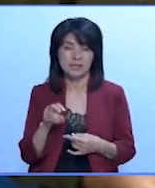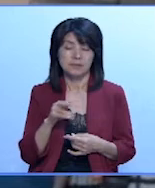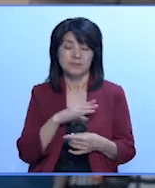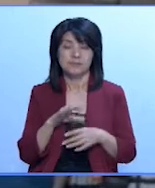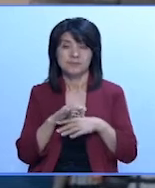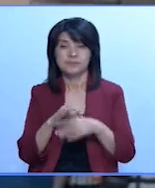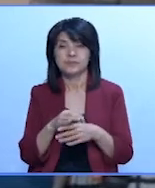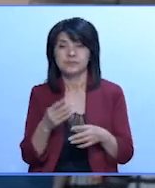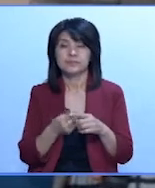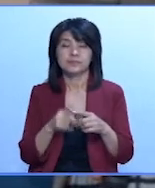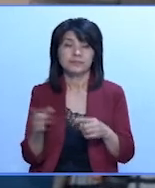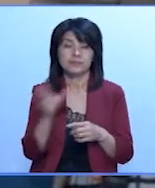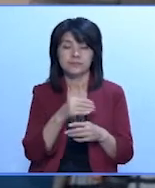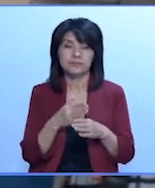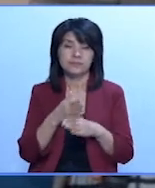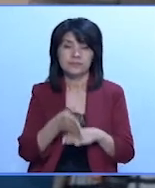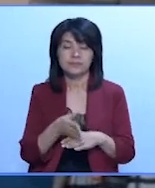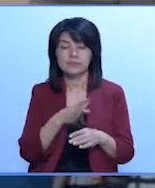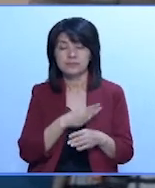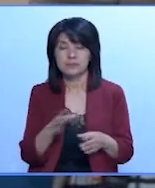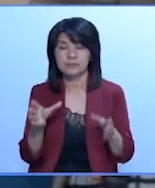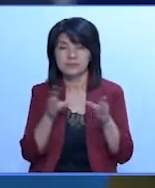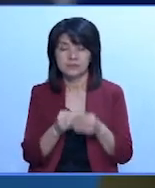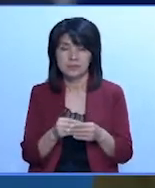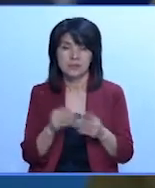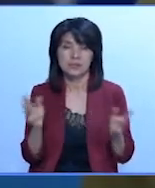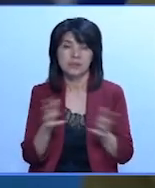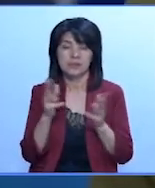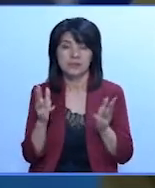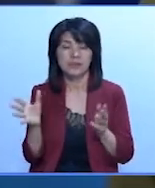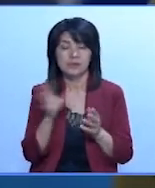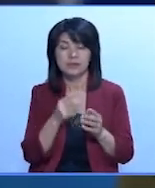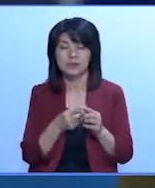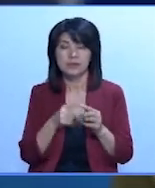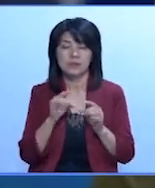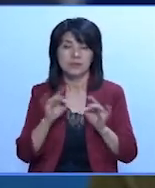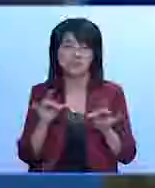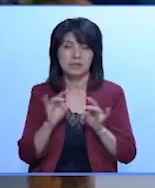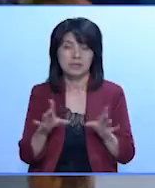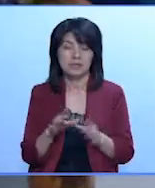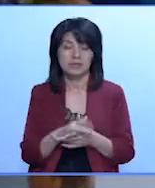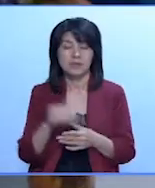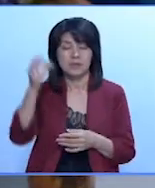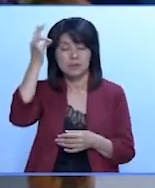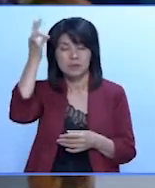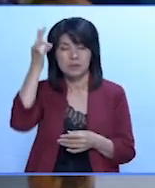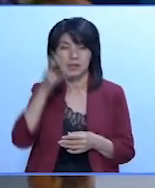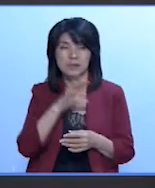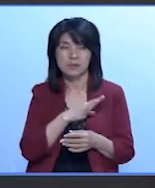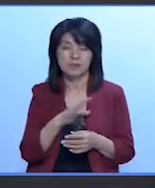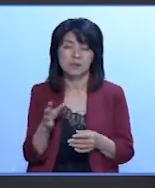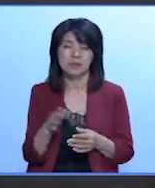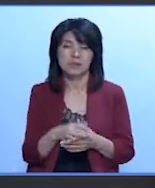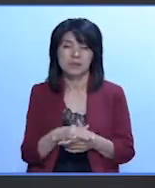жүргізді. Олар қонақтармен сырлы сұхбат жүргізіп, соғыс жылдарының тарихын баяндады. Меймандар батыр бабалары жайлы естелік айтты. Біздің